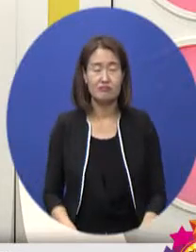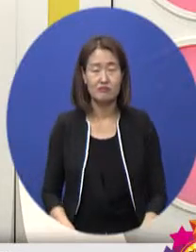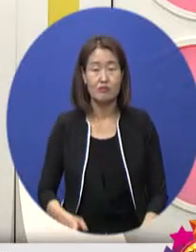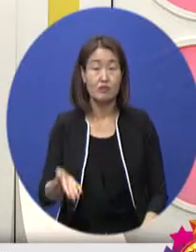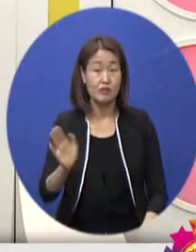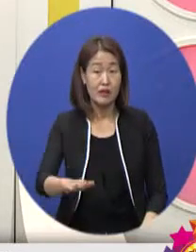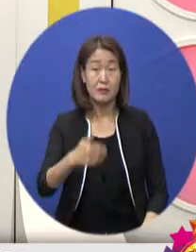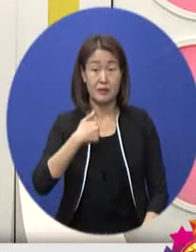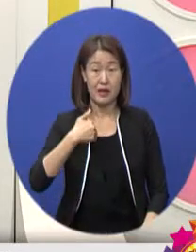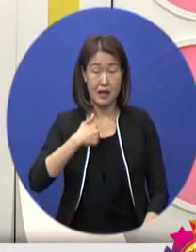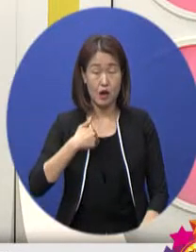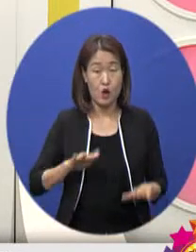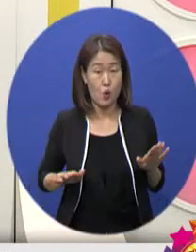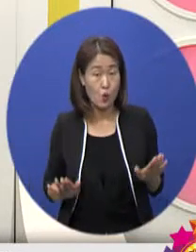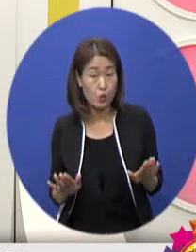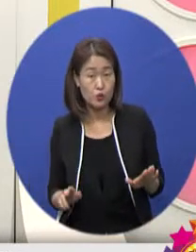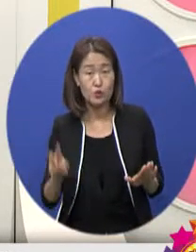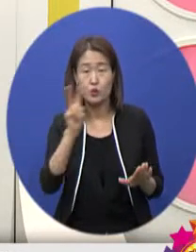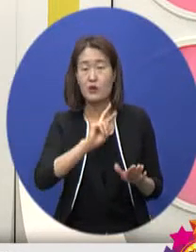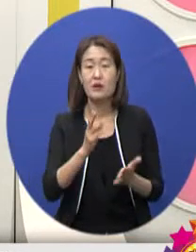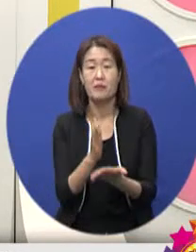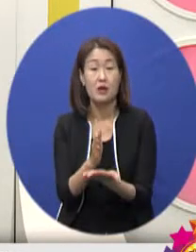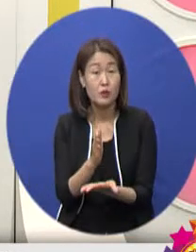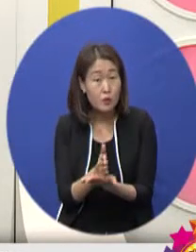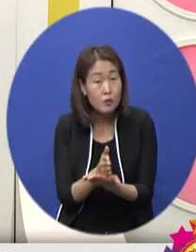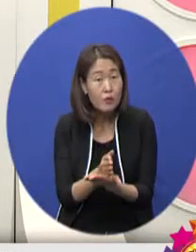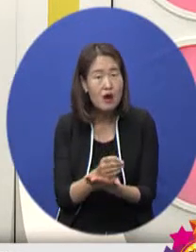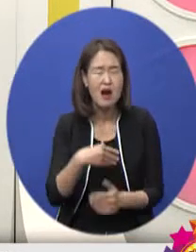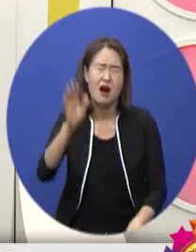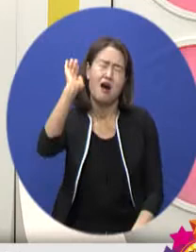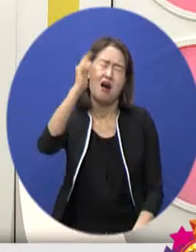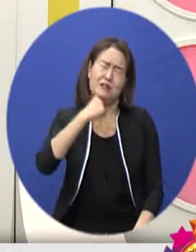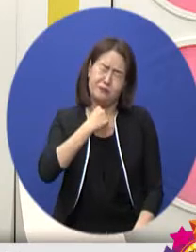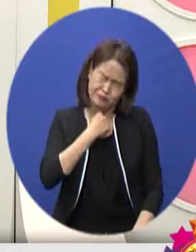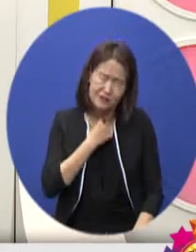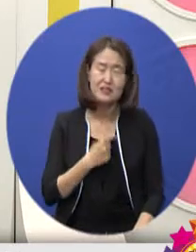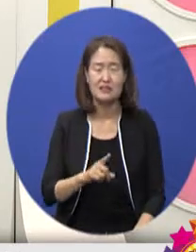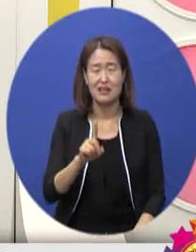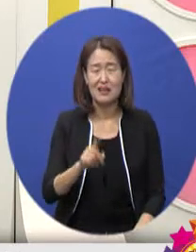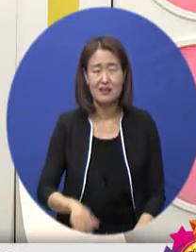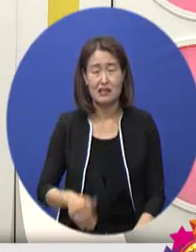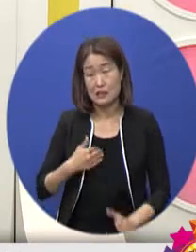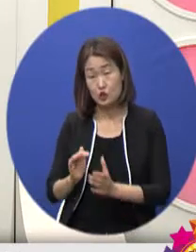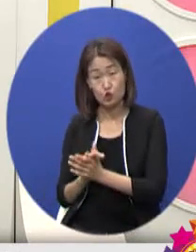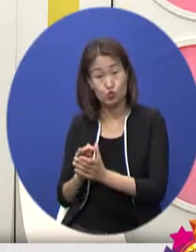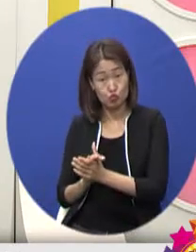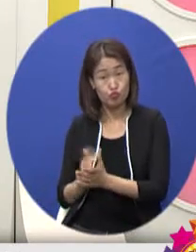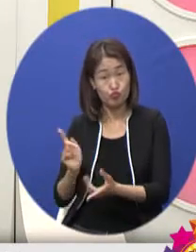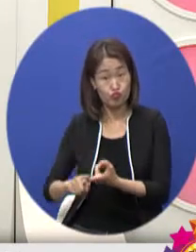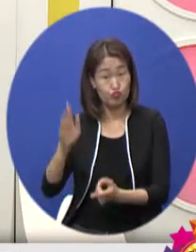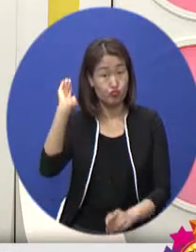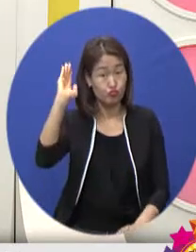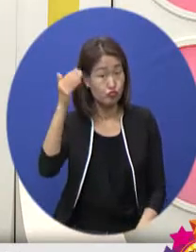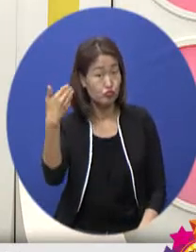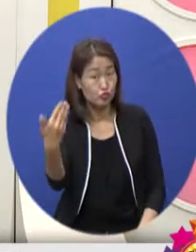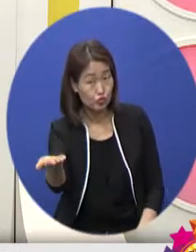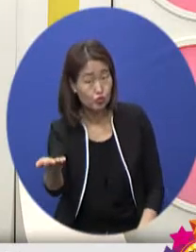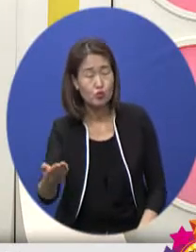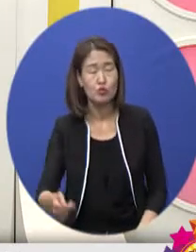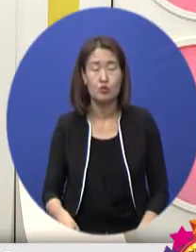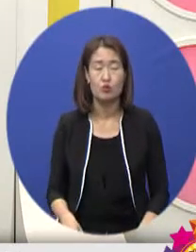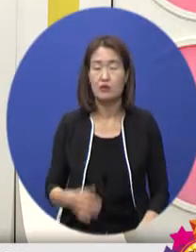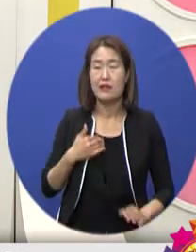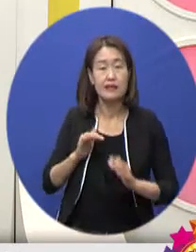제가 네. 오늘 노래보담도 네. 할 얘기가 있어가지고 내 친구 얘긴데. 네네. 예,